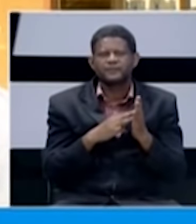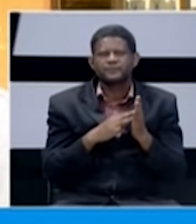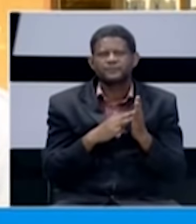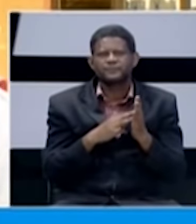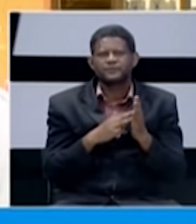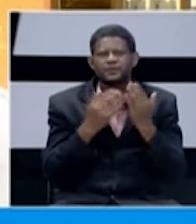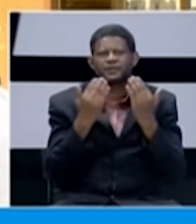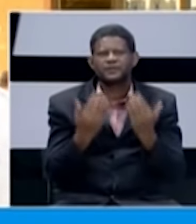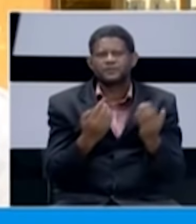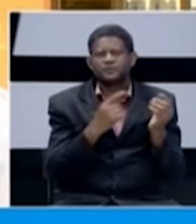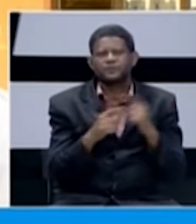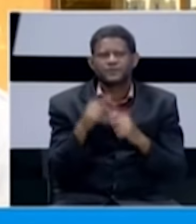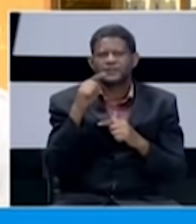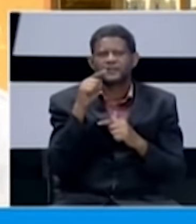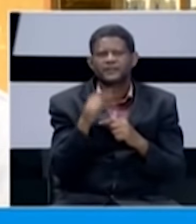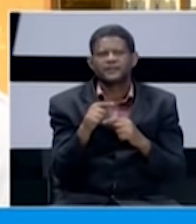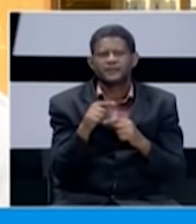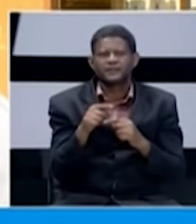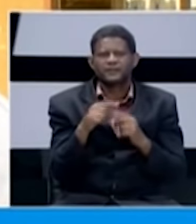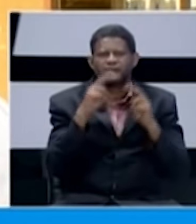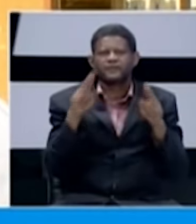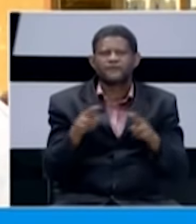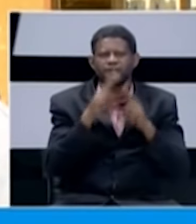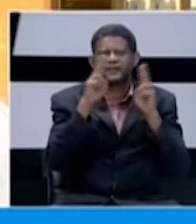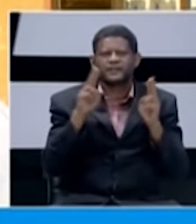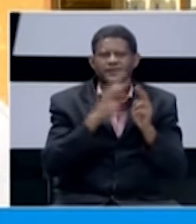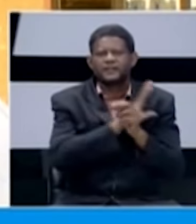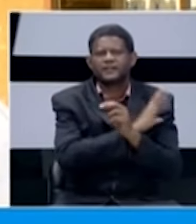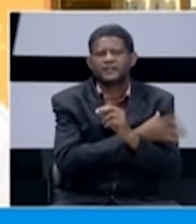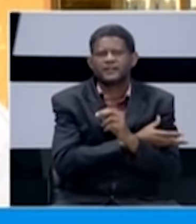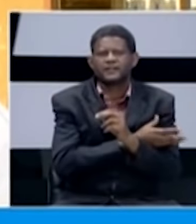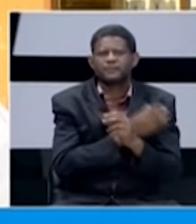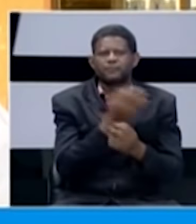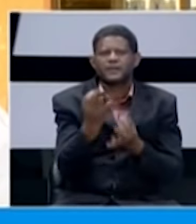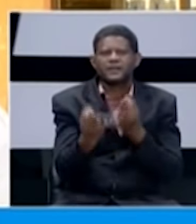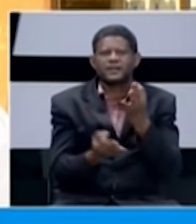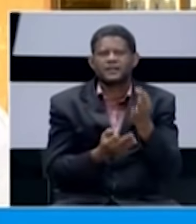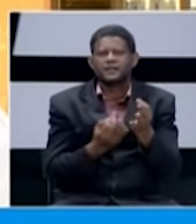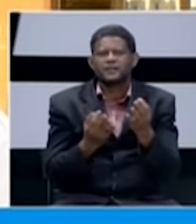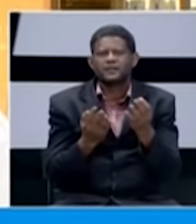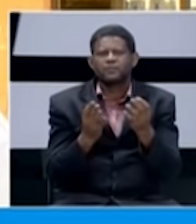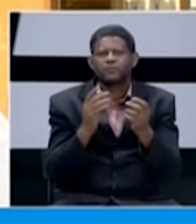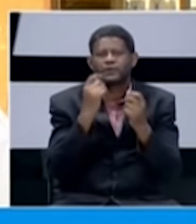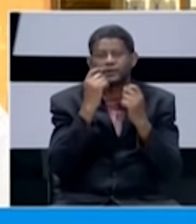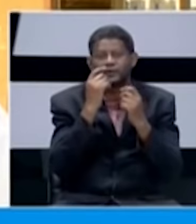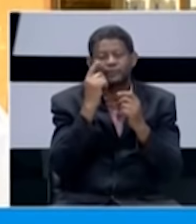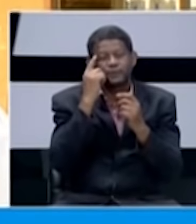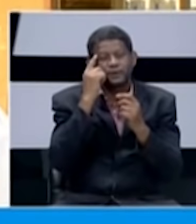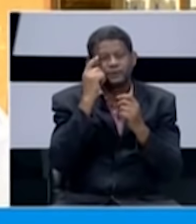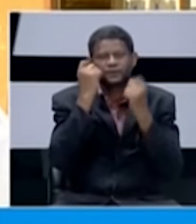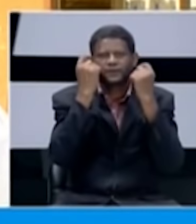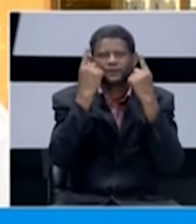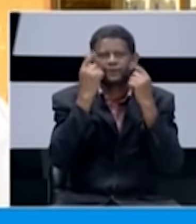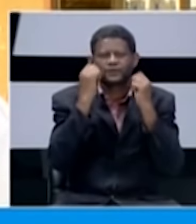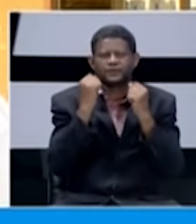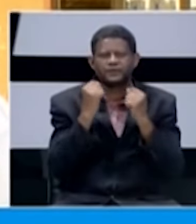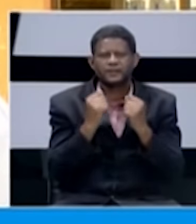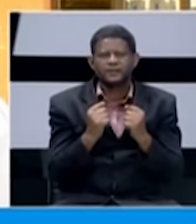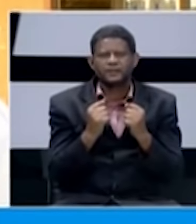حزون نايتو نايتو فراليست حيلي نجلسي بونا ترديو نتخيلو نفت